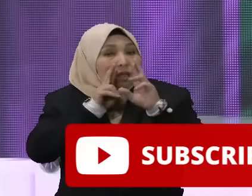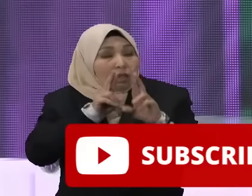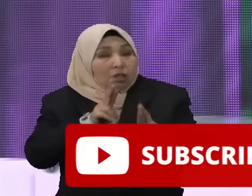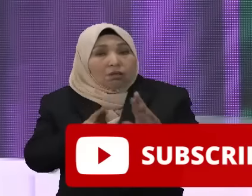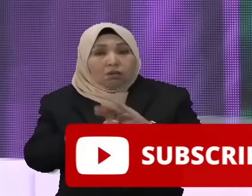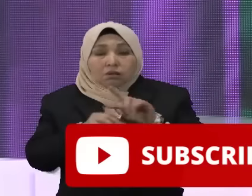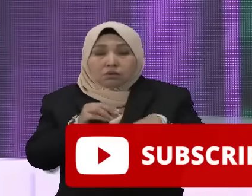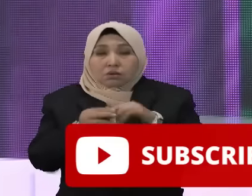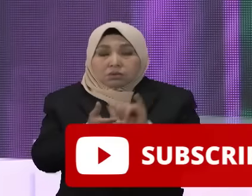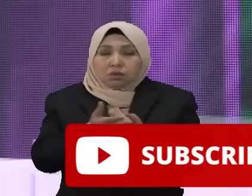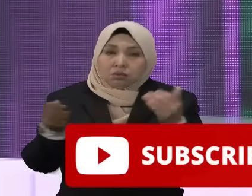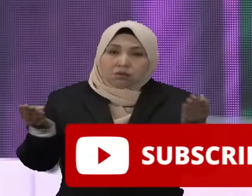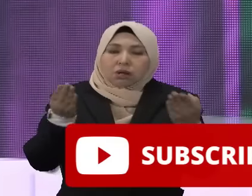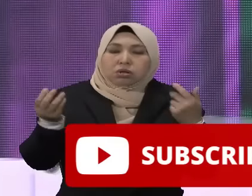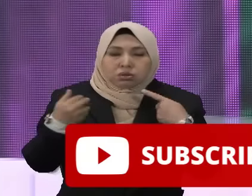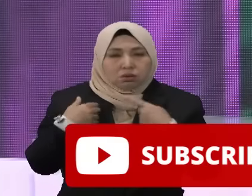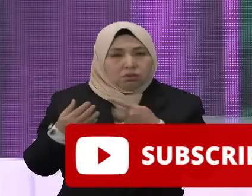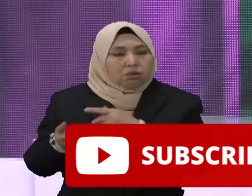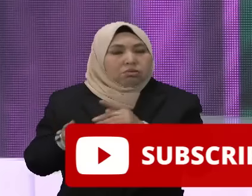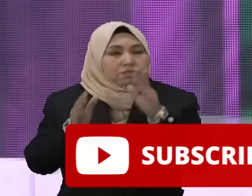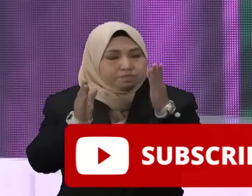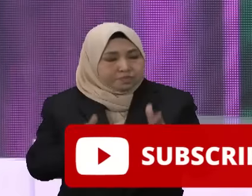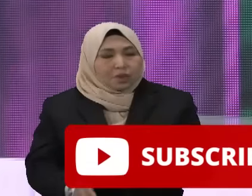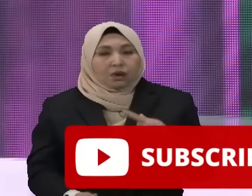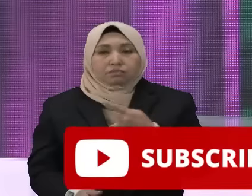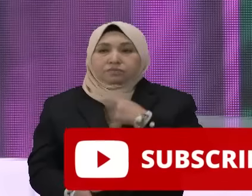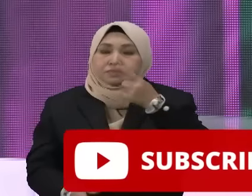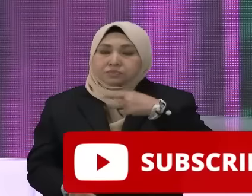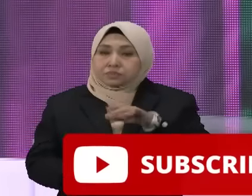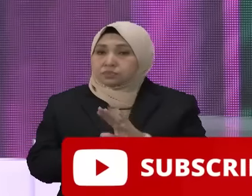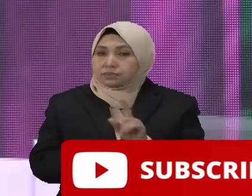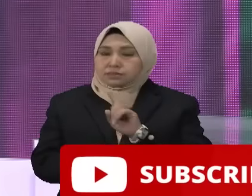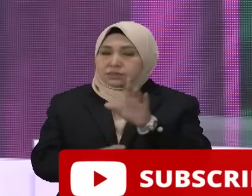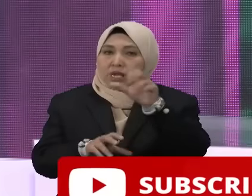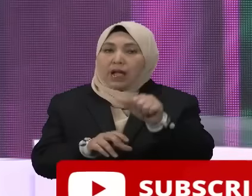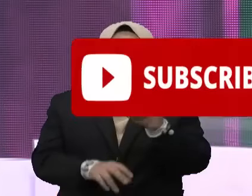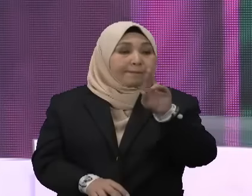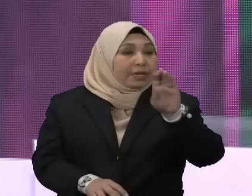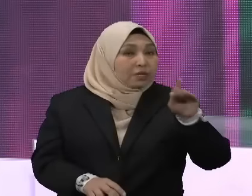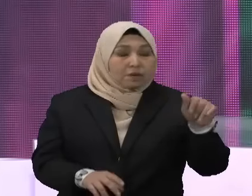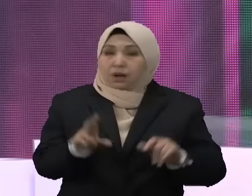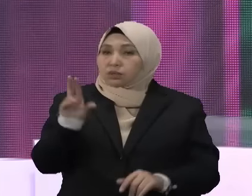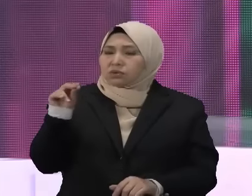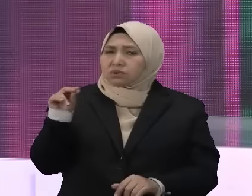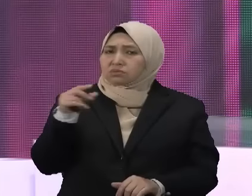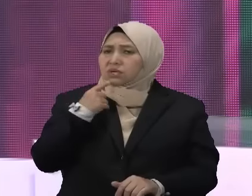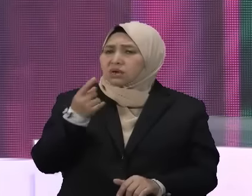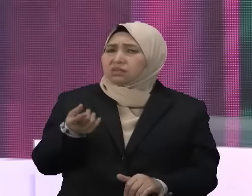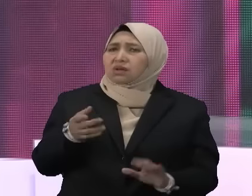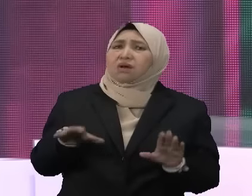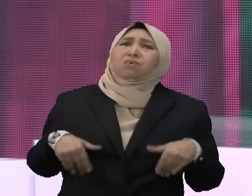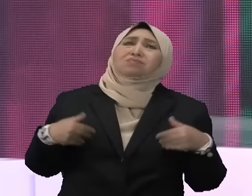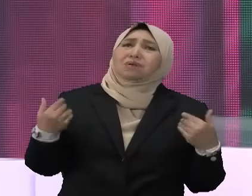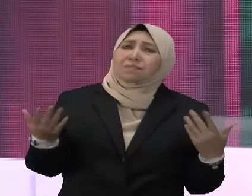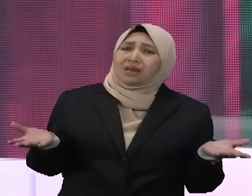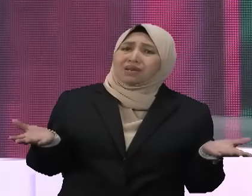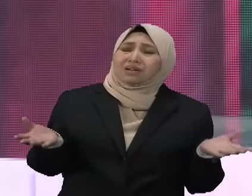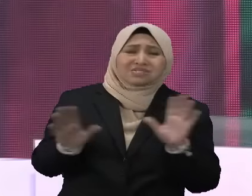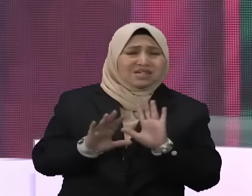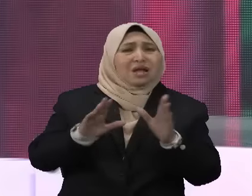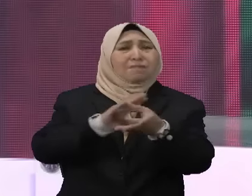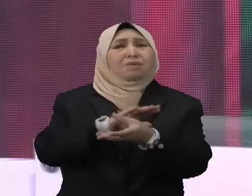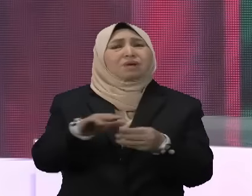perkara tersebut, berbanding dengan ada orang yang mungkin kita kata bahawa jangan ambil riba, contohnya dia kata nak buat macam mana, kan, jangan ambil rasuah,